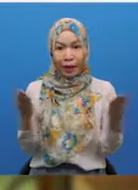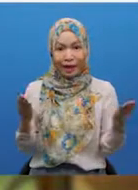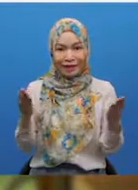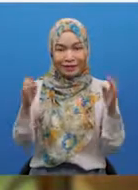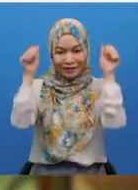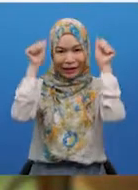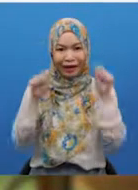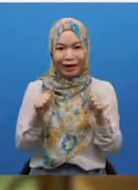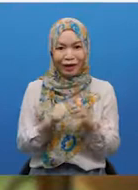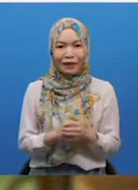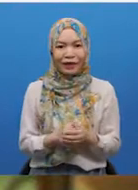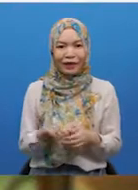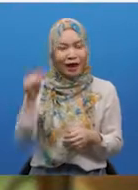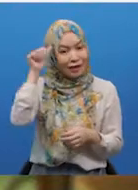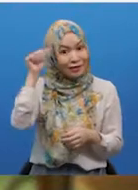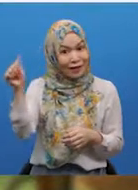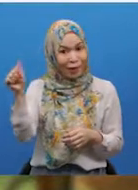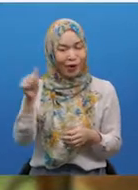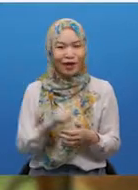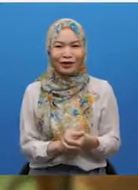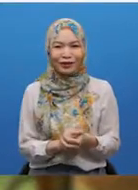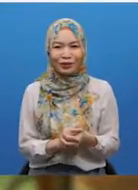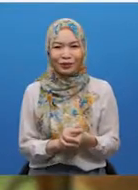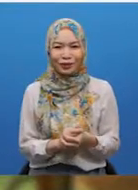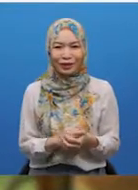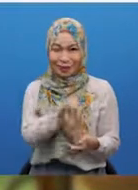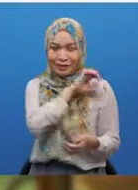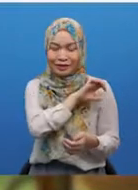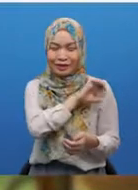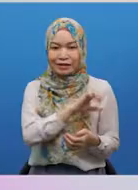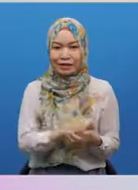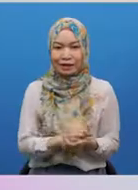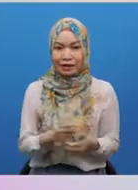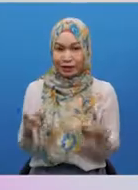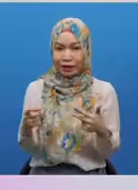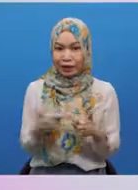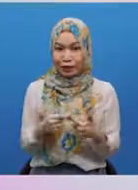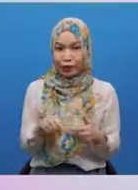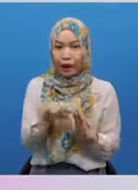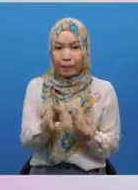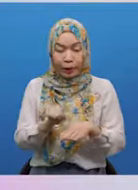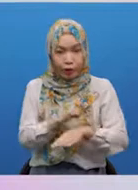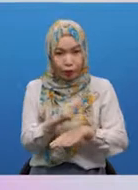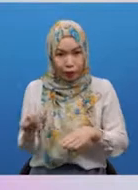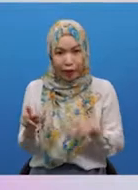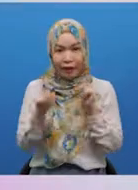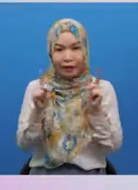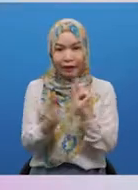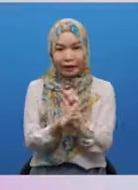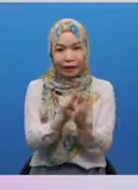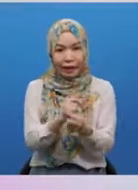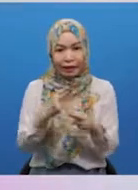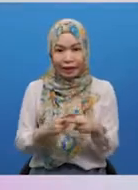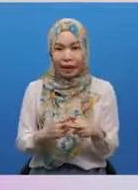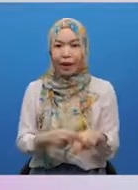dan syukur alhamdulillah. Ciri kedua, penggunaan kata ganti nama